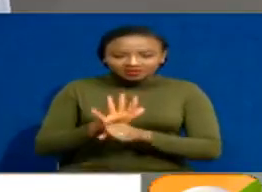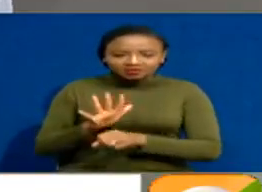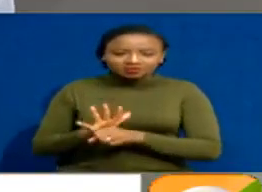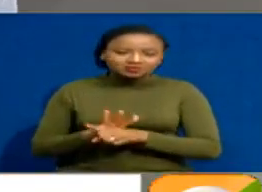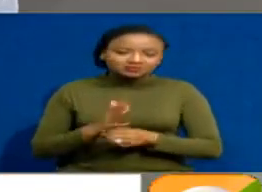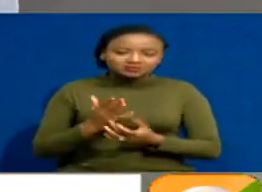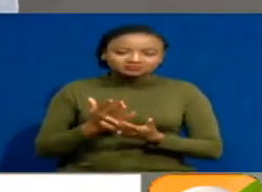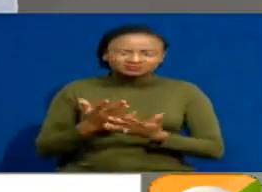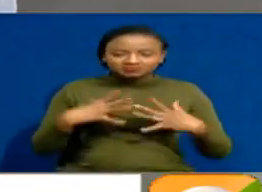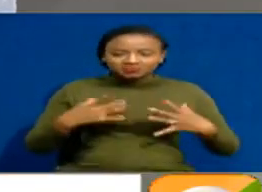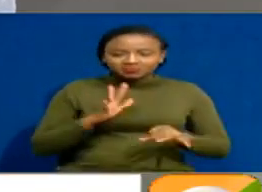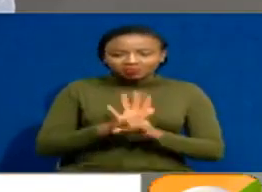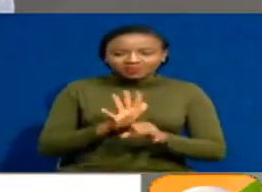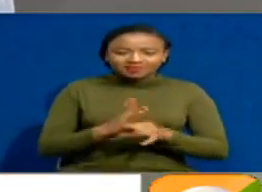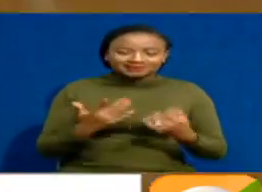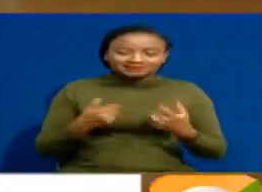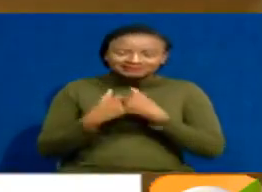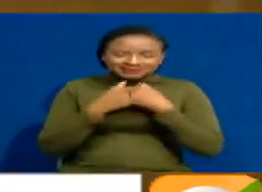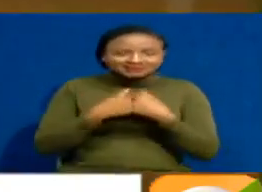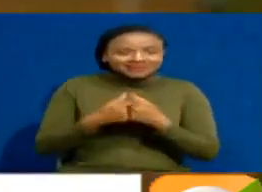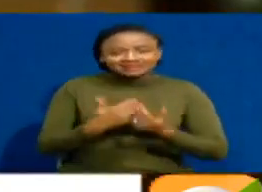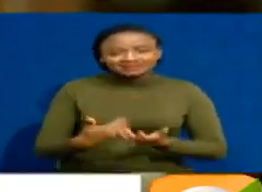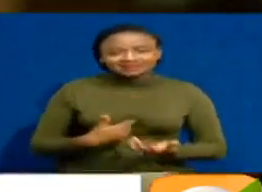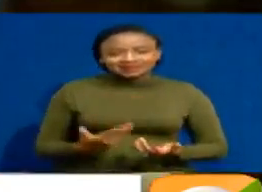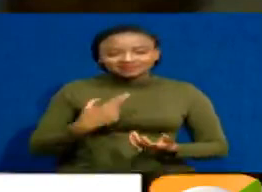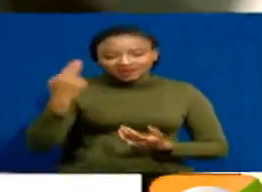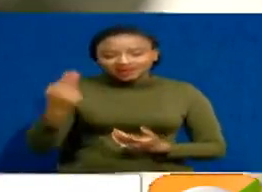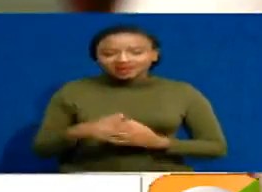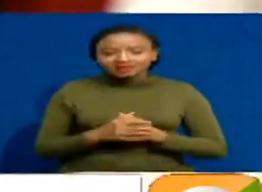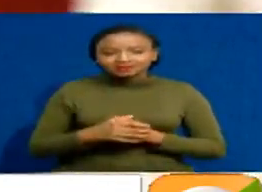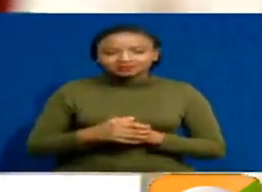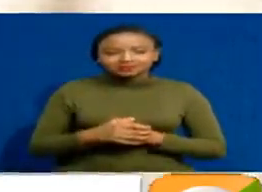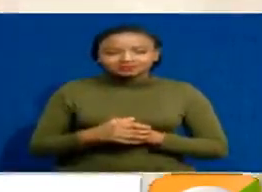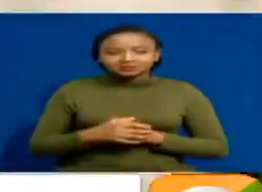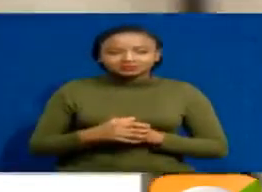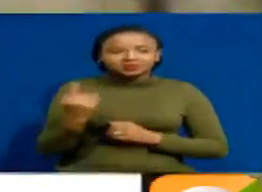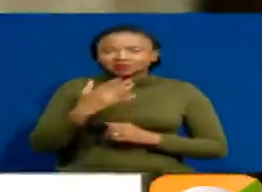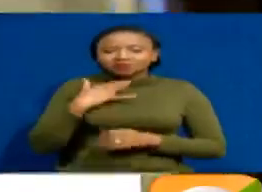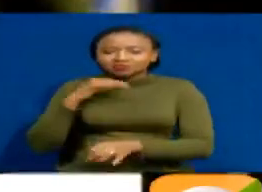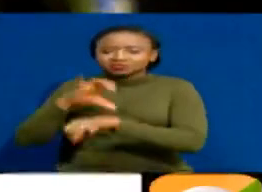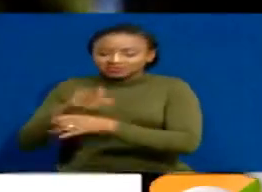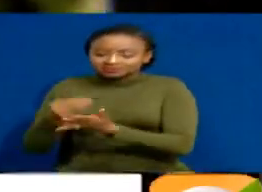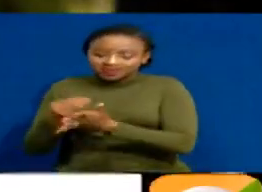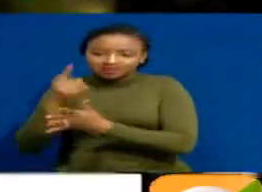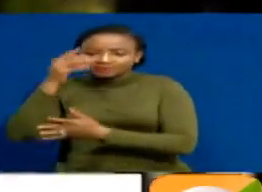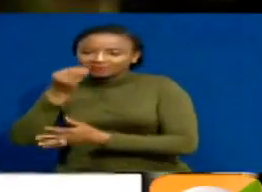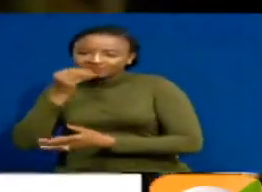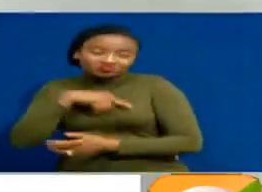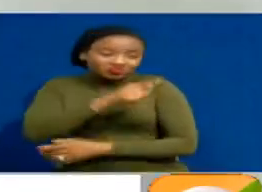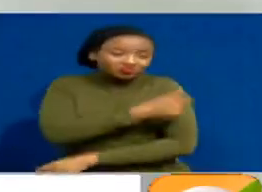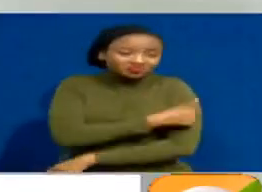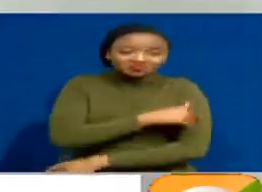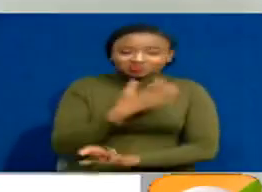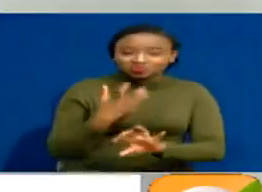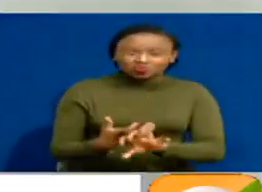vizuri because sasa hii people are really struggling to make it. Wanataka tu upate pesa ya chakula nini nini. So hakuna venye